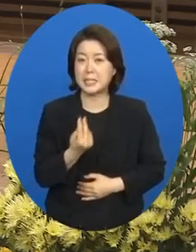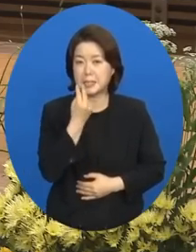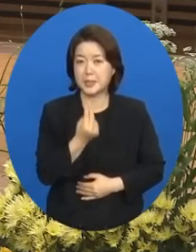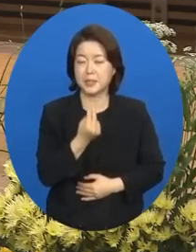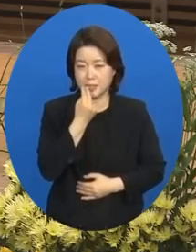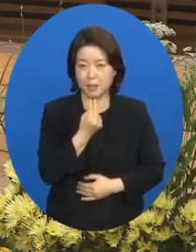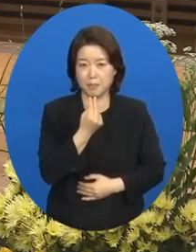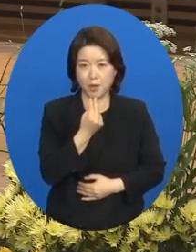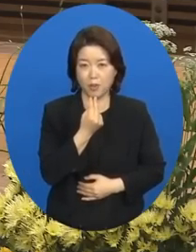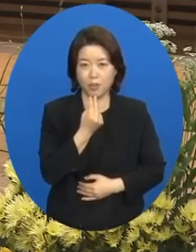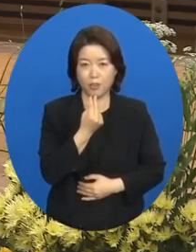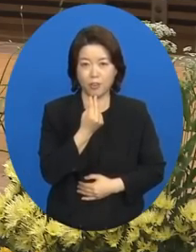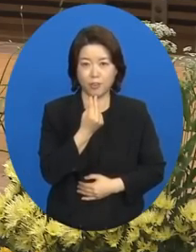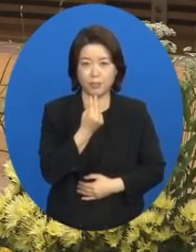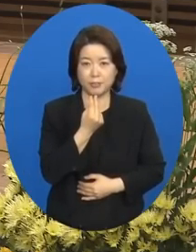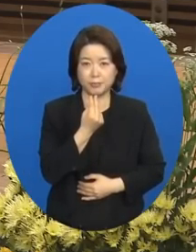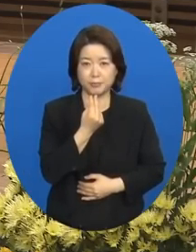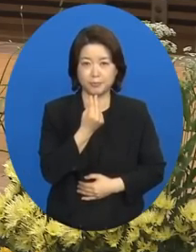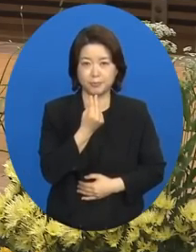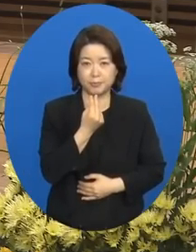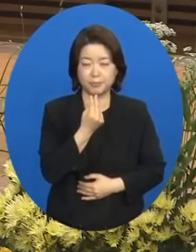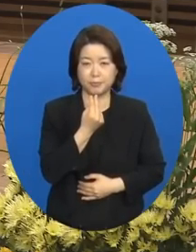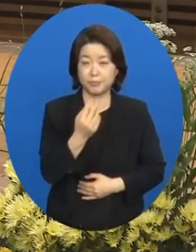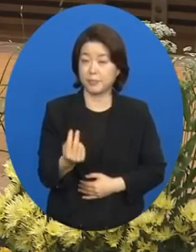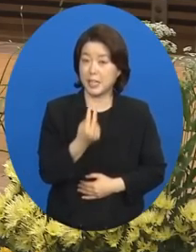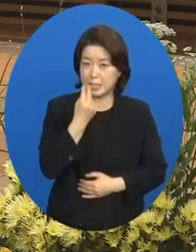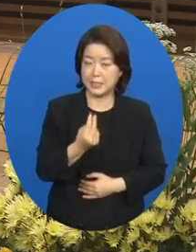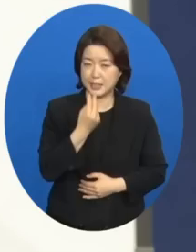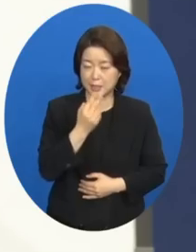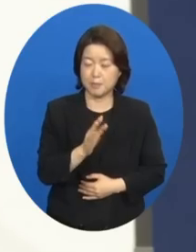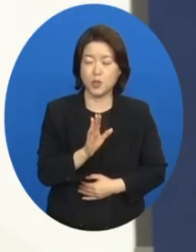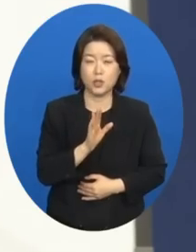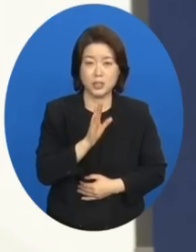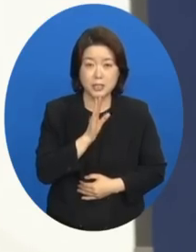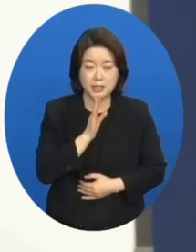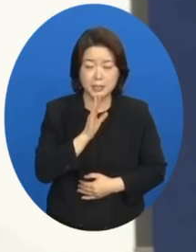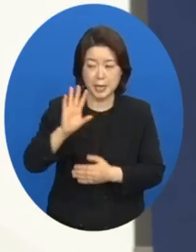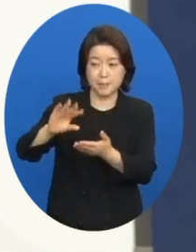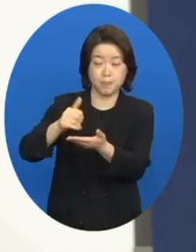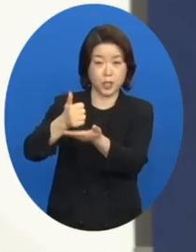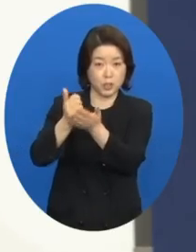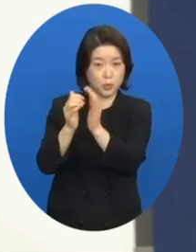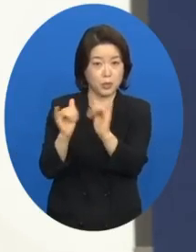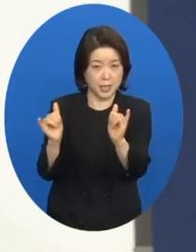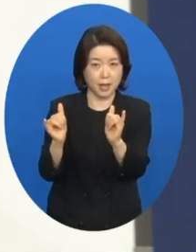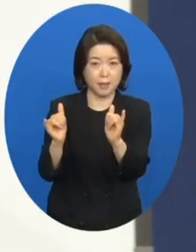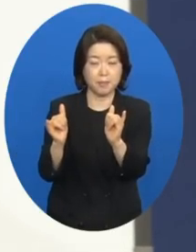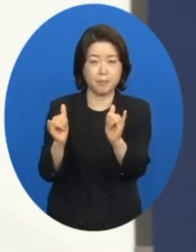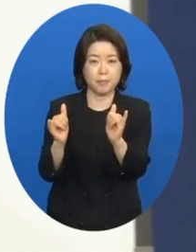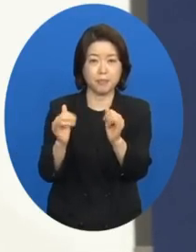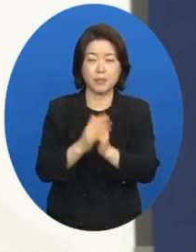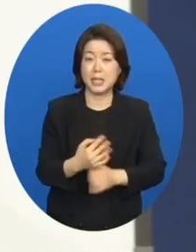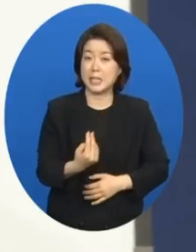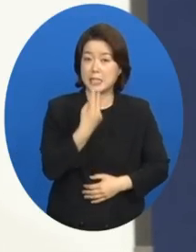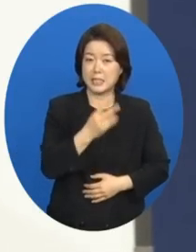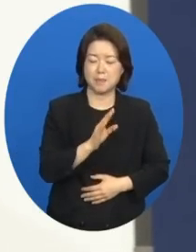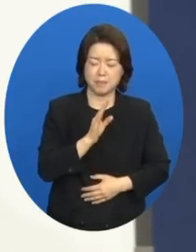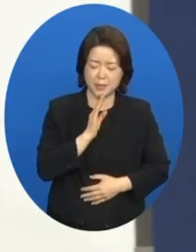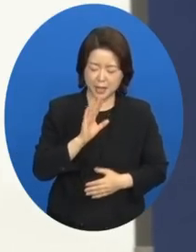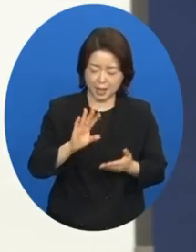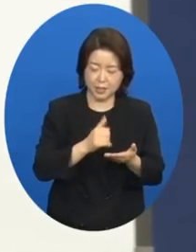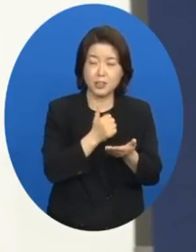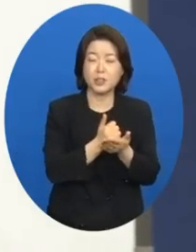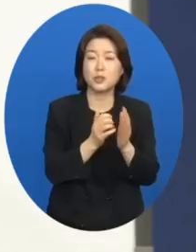생명의 참 그리스도인, 이 생명의 참 그리스도인,